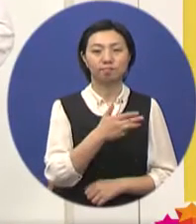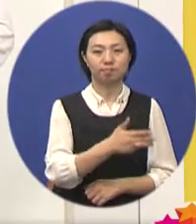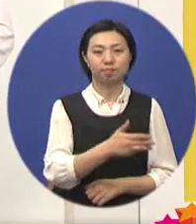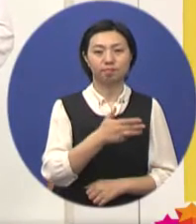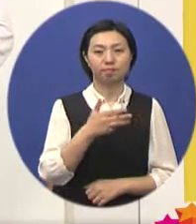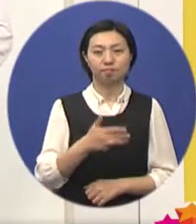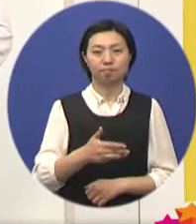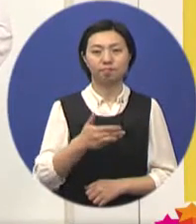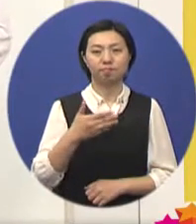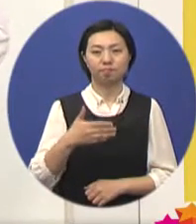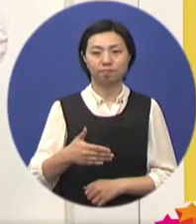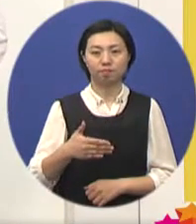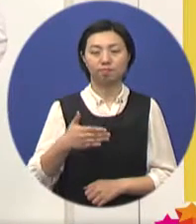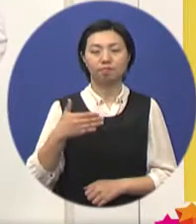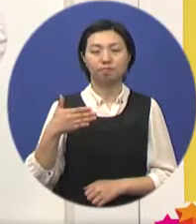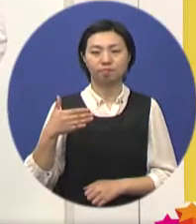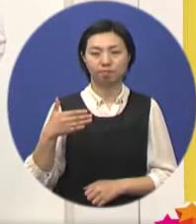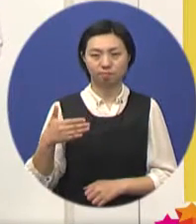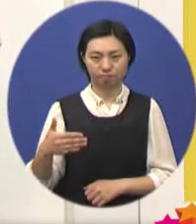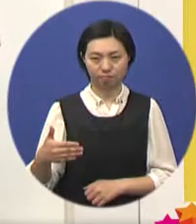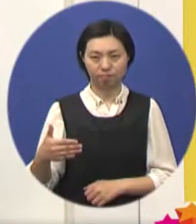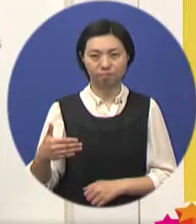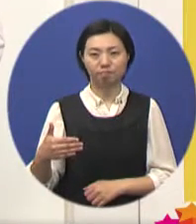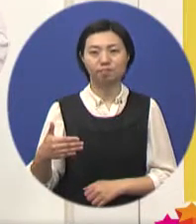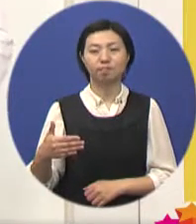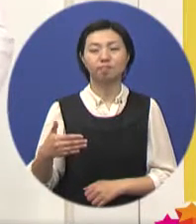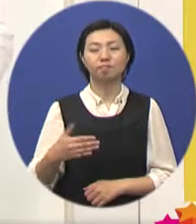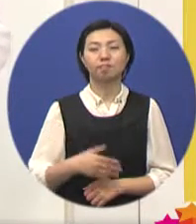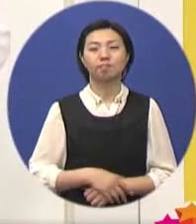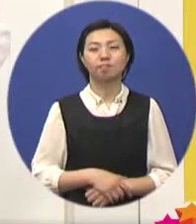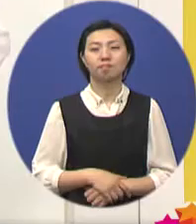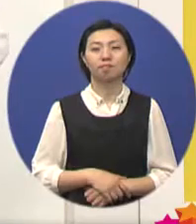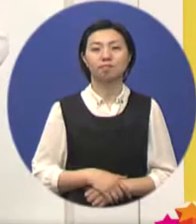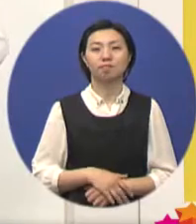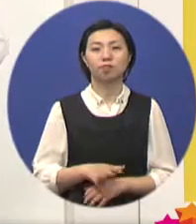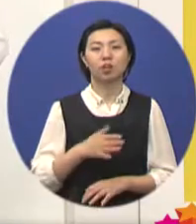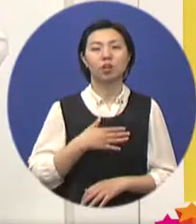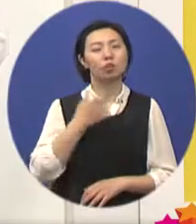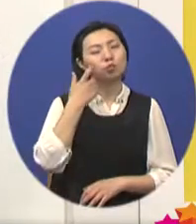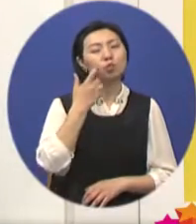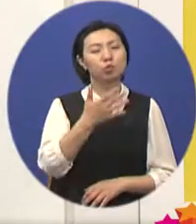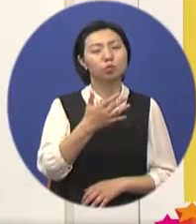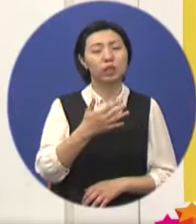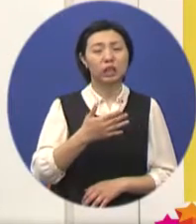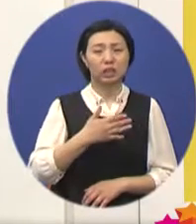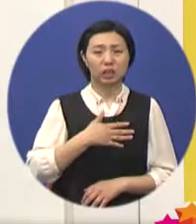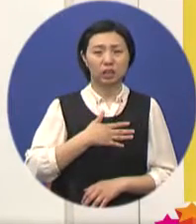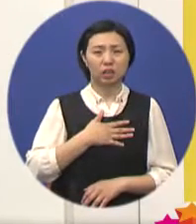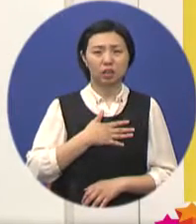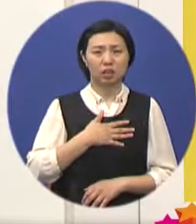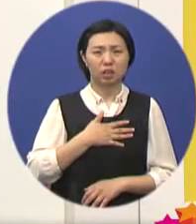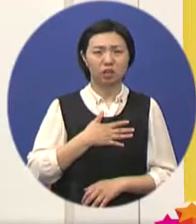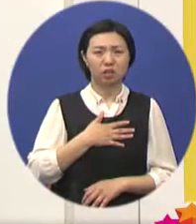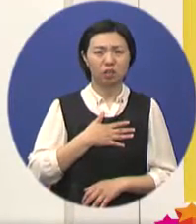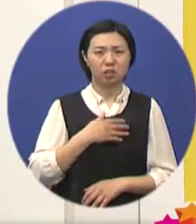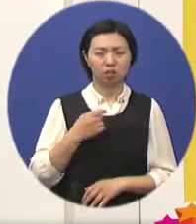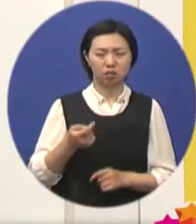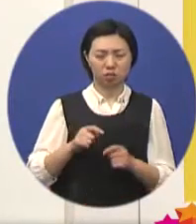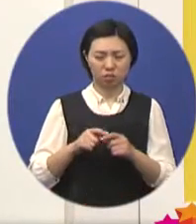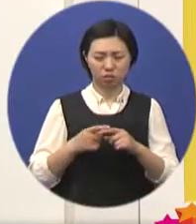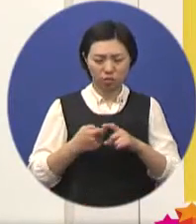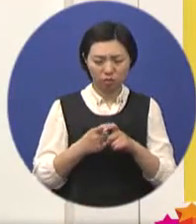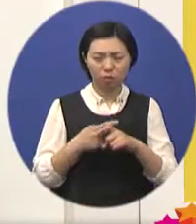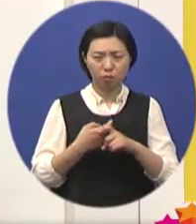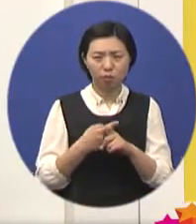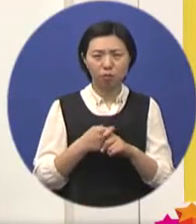네. 8점, 8점, 9점. 네. 보너스 9점입니다. 네. 그거 여쭤보려고 그랬는데 왜 저를 그 시트카발 몸도 아프신데